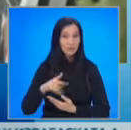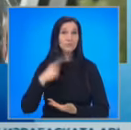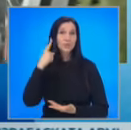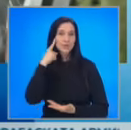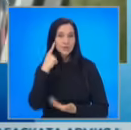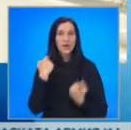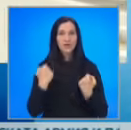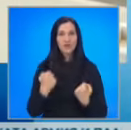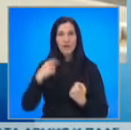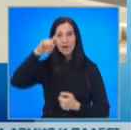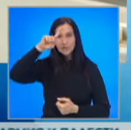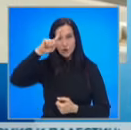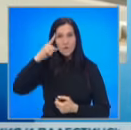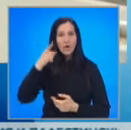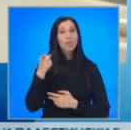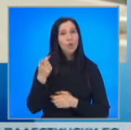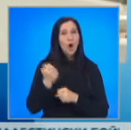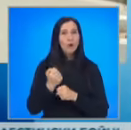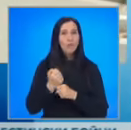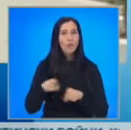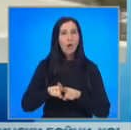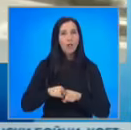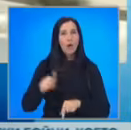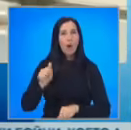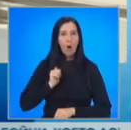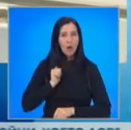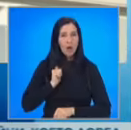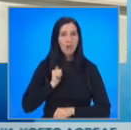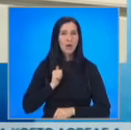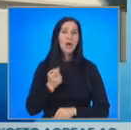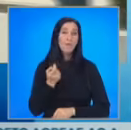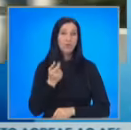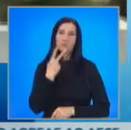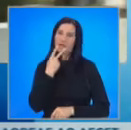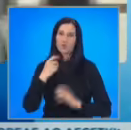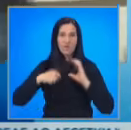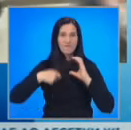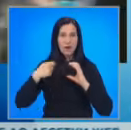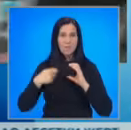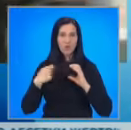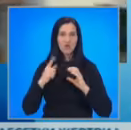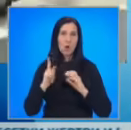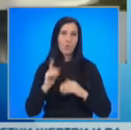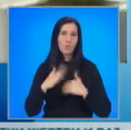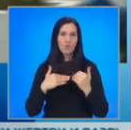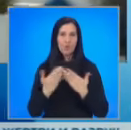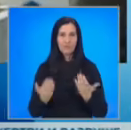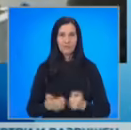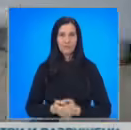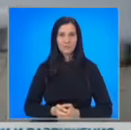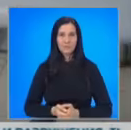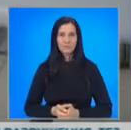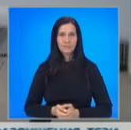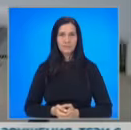знае, че са живеели в София, а той е работил като охранител. Подробностите вижте в репортажа, който подготвихме с Цанка Николова.